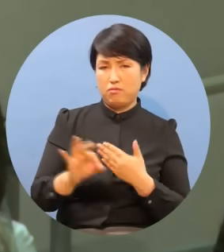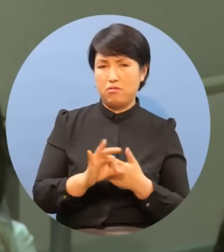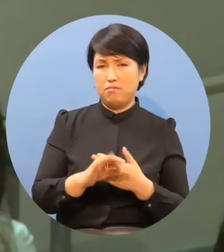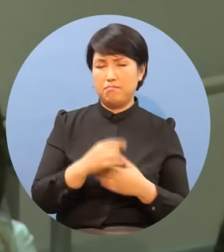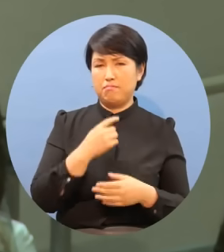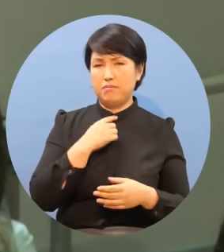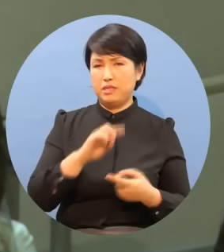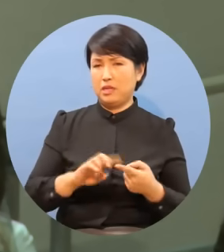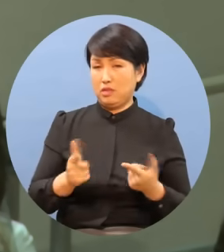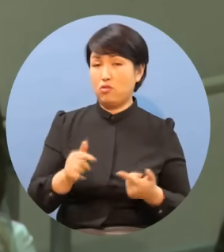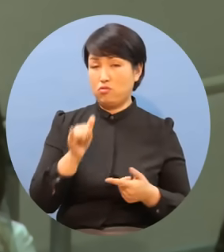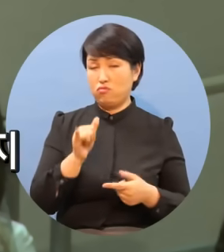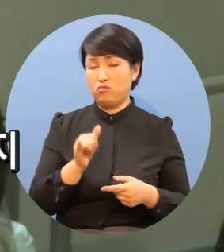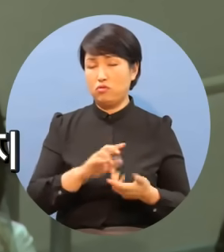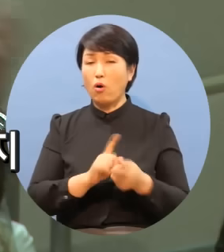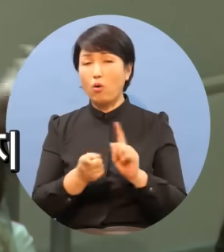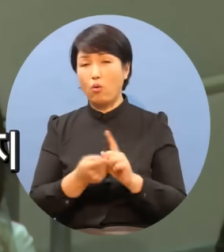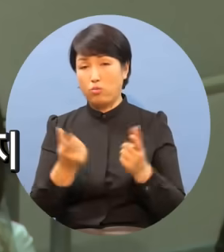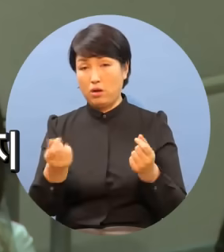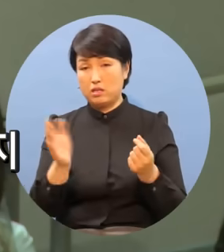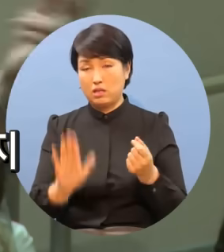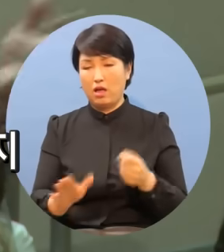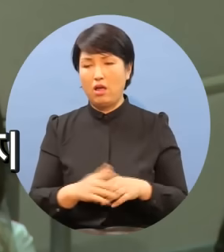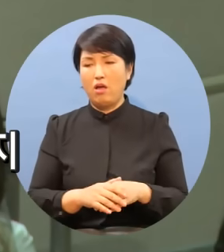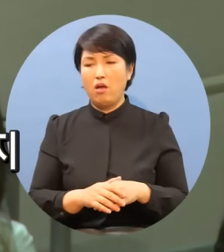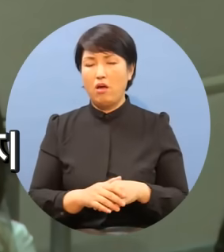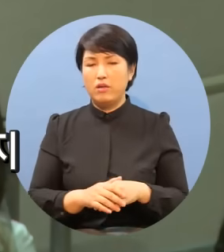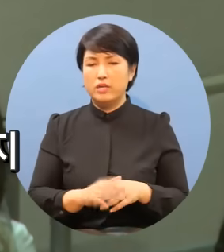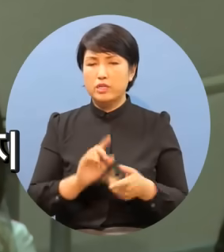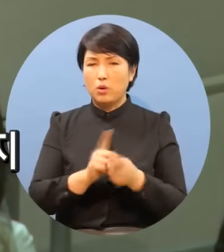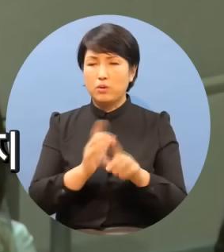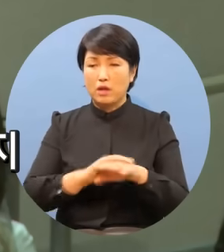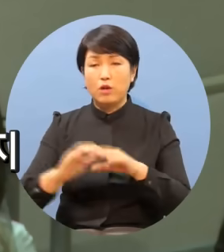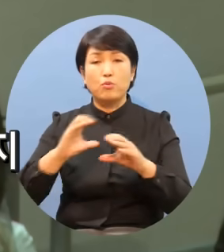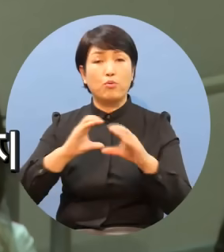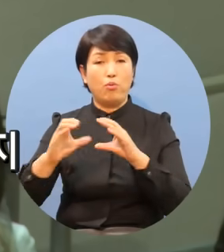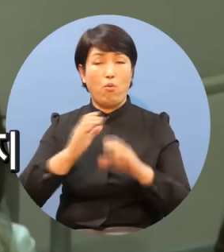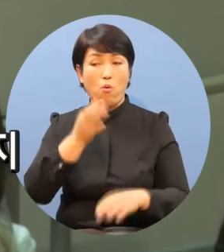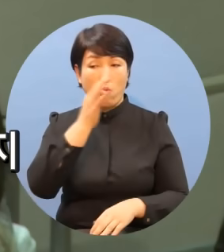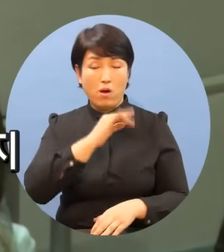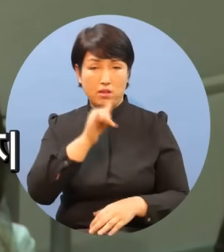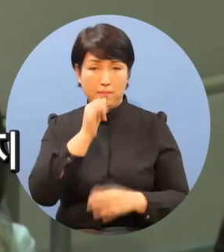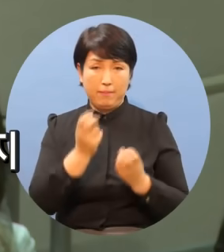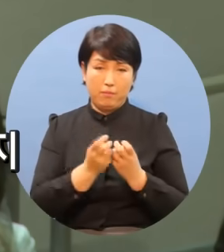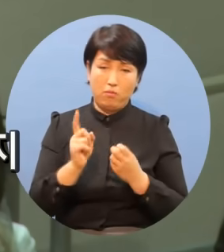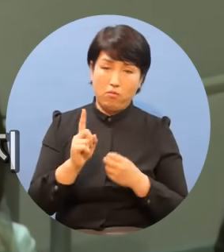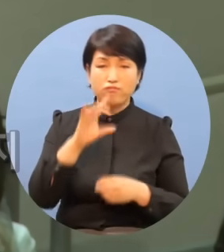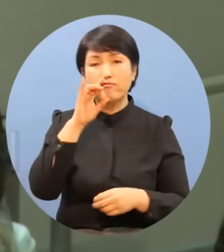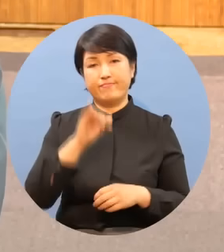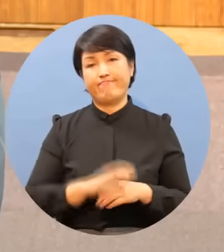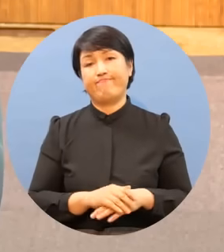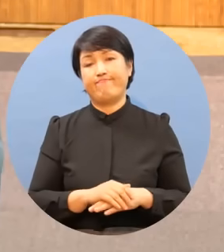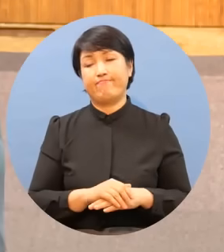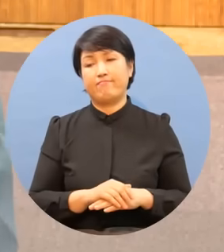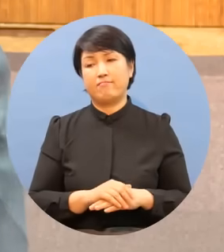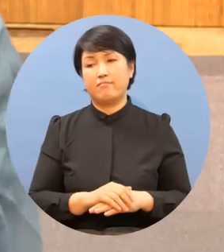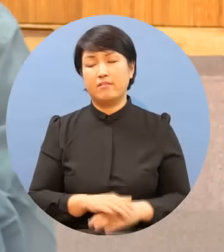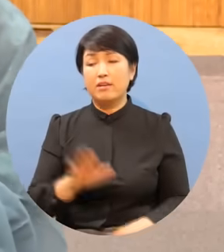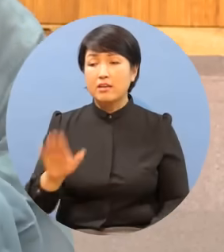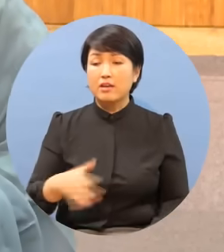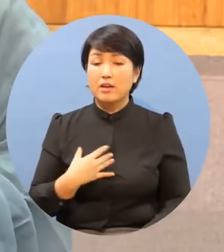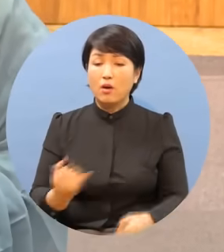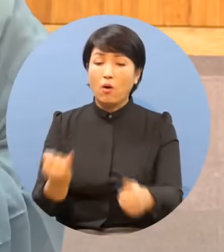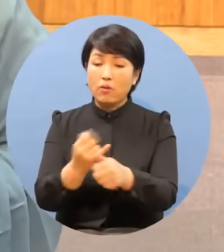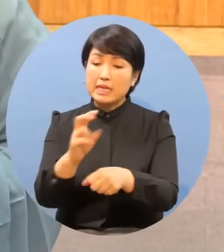싶은데, 어떻게 해야 가장 효과적으로 어떤 소통이 될 수 있는지 그런 게 좀 궁금하고요. 아, 그걸